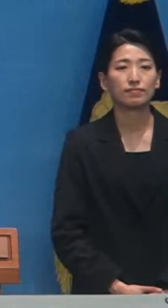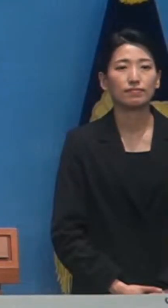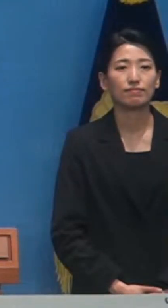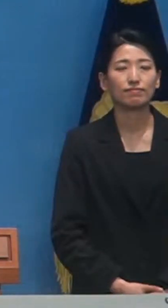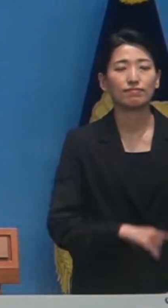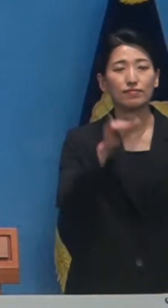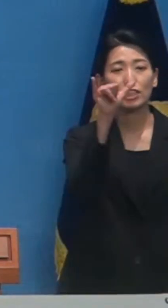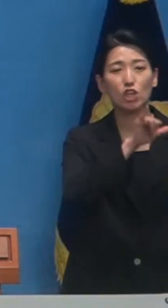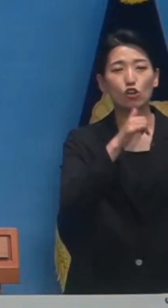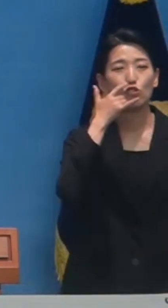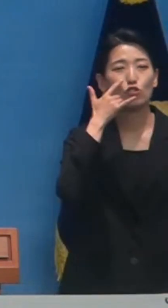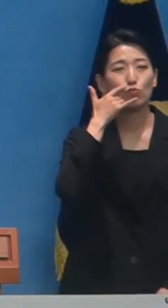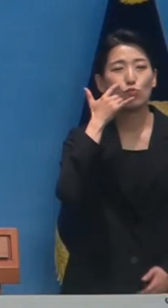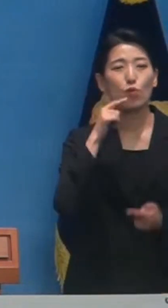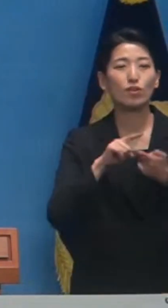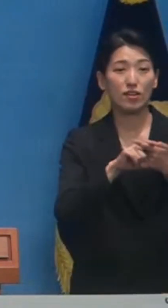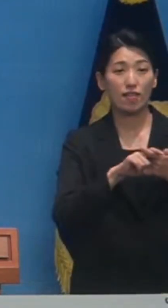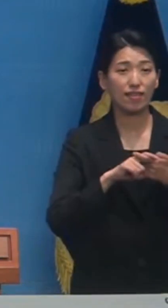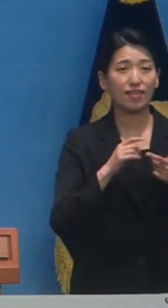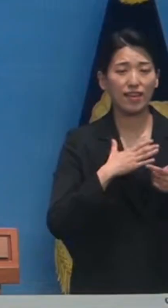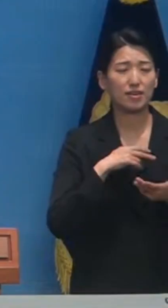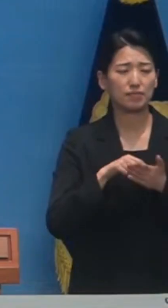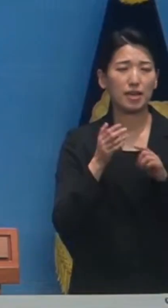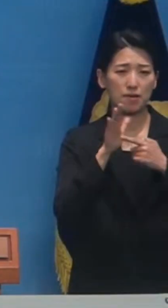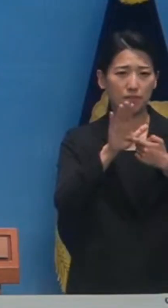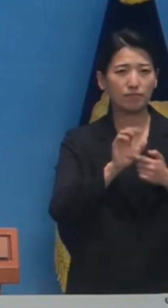전북 학부모들의 입장을 발표하겠습니다.